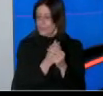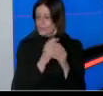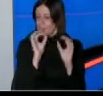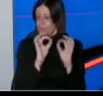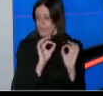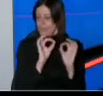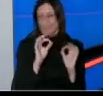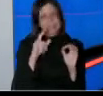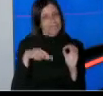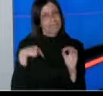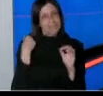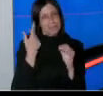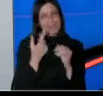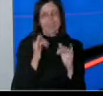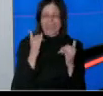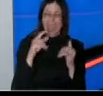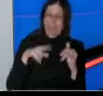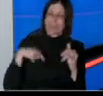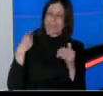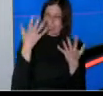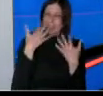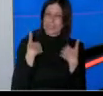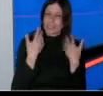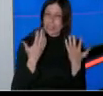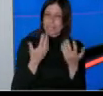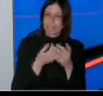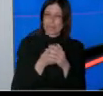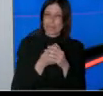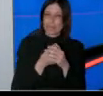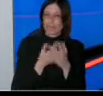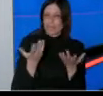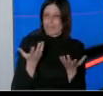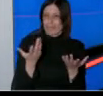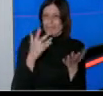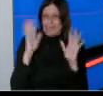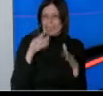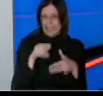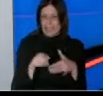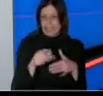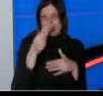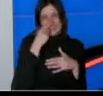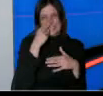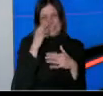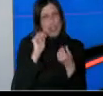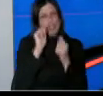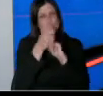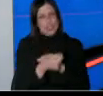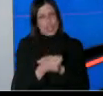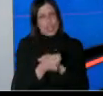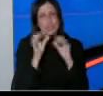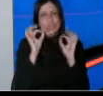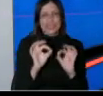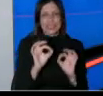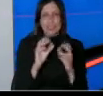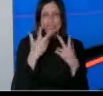בסדר, לונג טיים, אני לונג טיים. באמת לונג טיים. ספרי לנו מה הקטע עם הסרטון הזה והניסיון לשנות פה מציאות